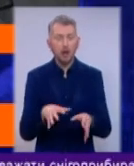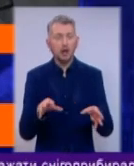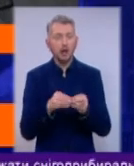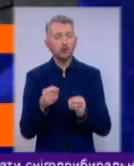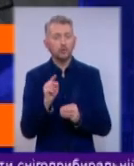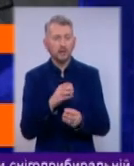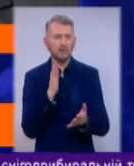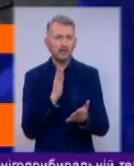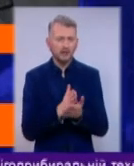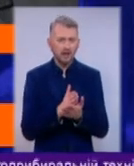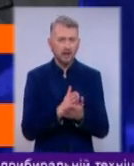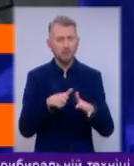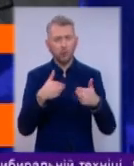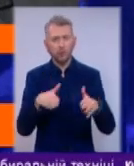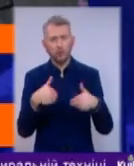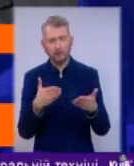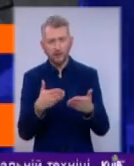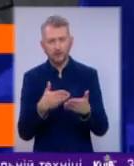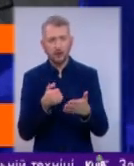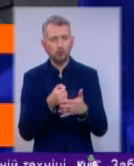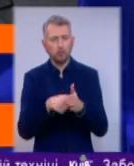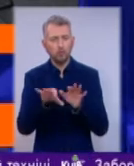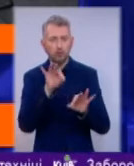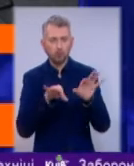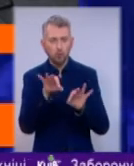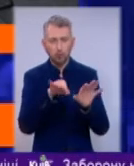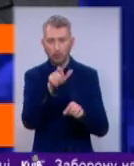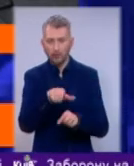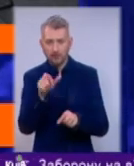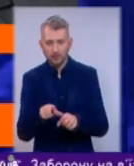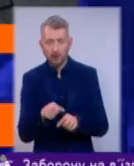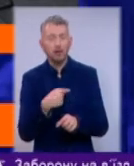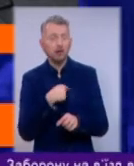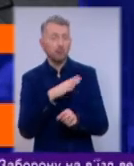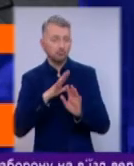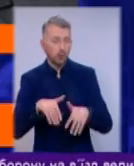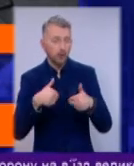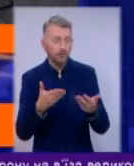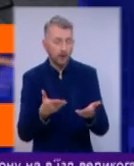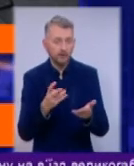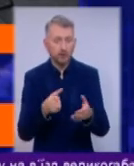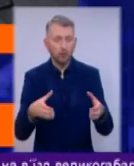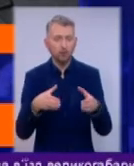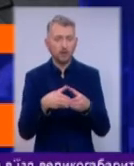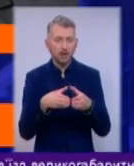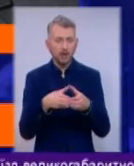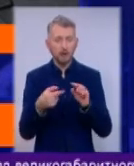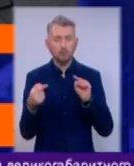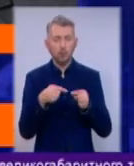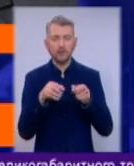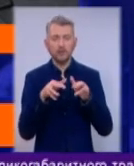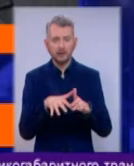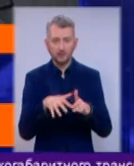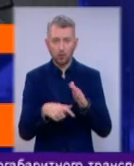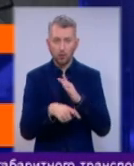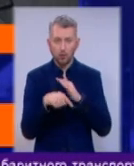мене є певні там пропозиції, зокрема, до підбору осіб, так як я подавав на комітеті протидії корупції теж,